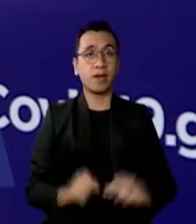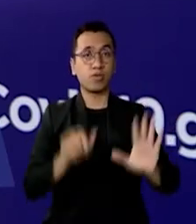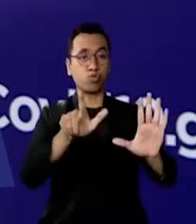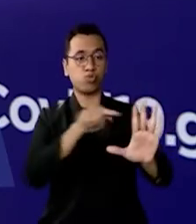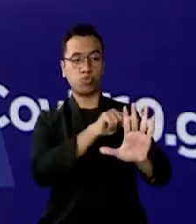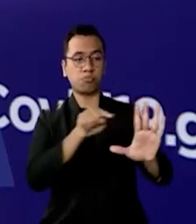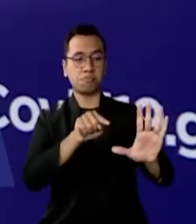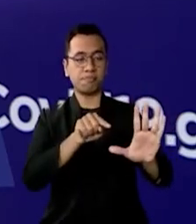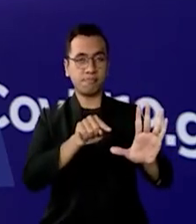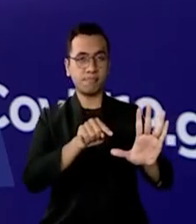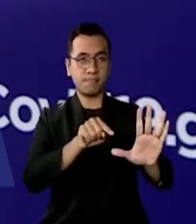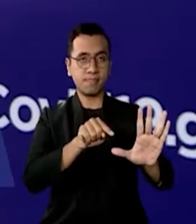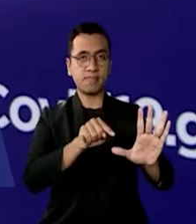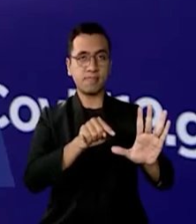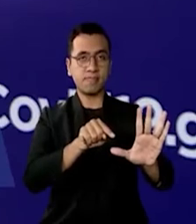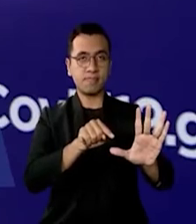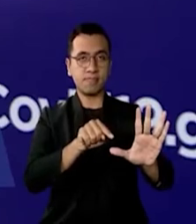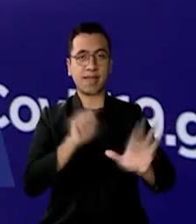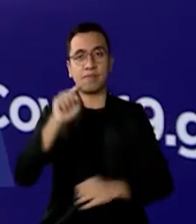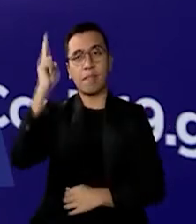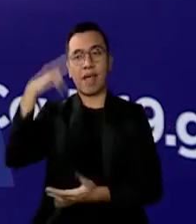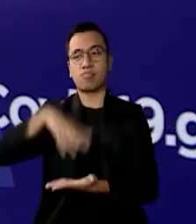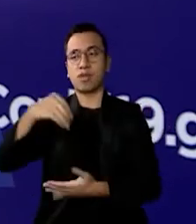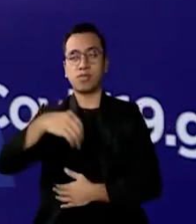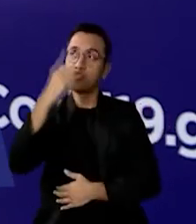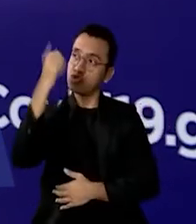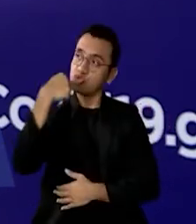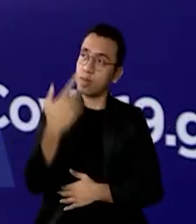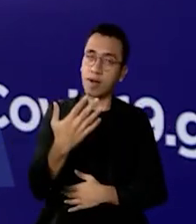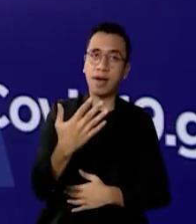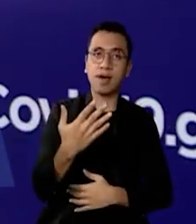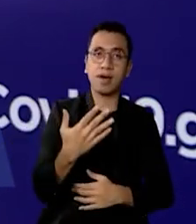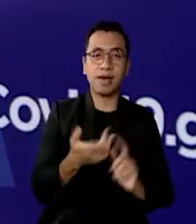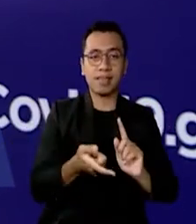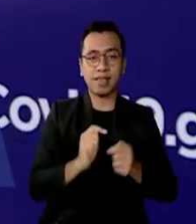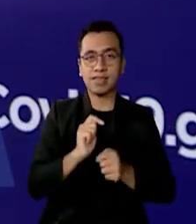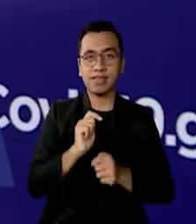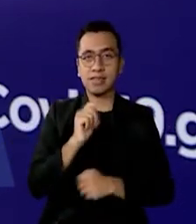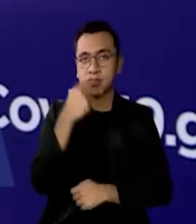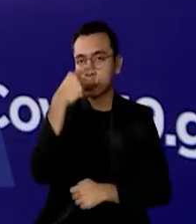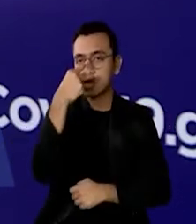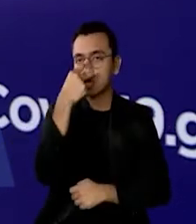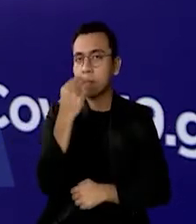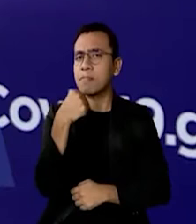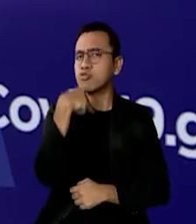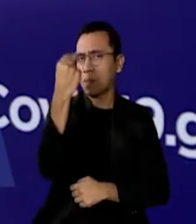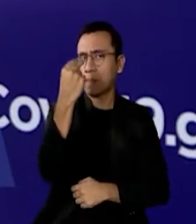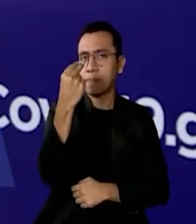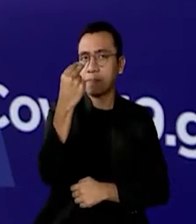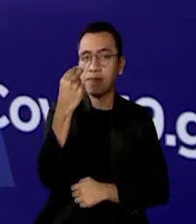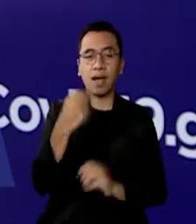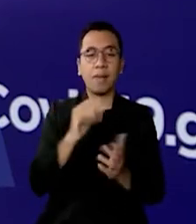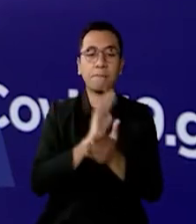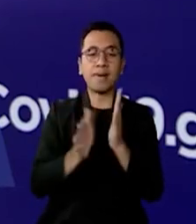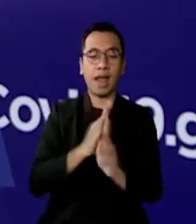eh eh pusat untuk melakukan swap tes kontak erat di